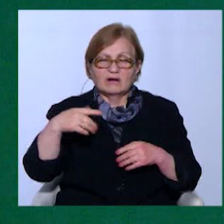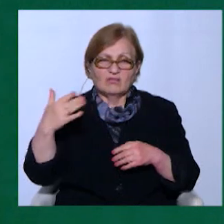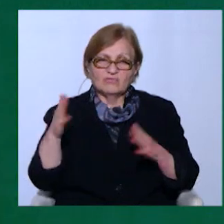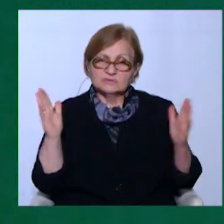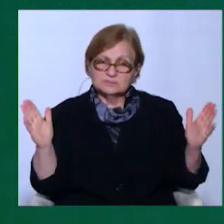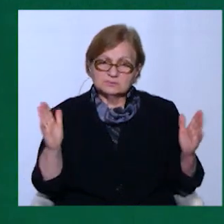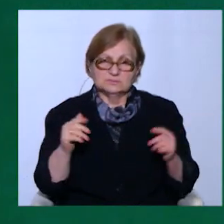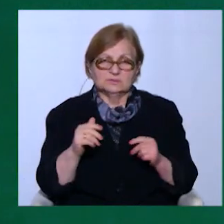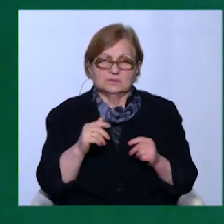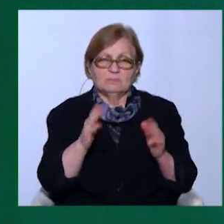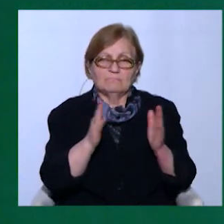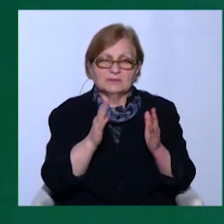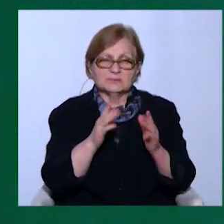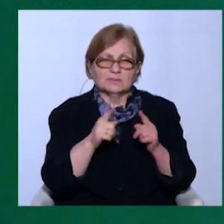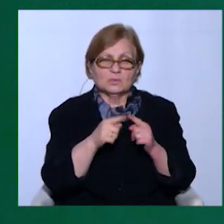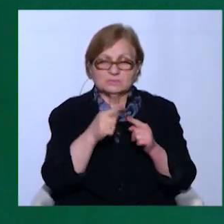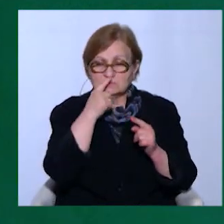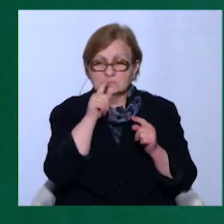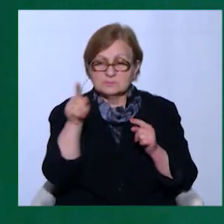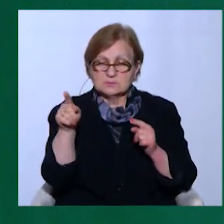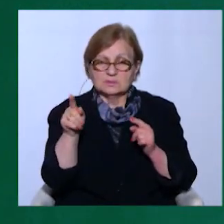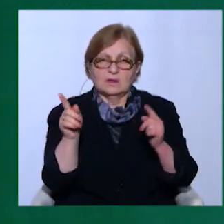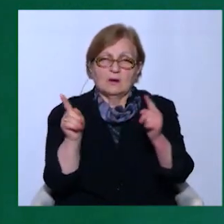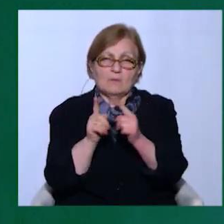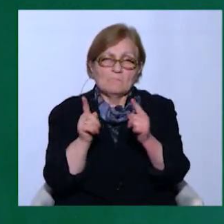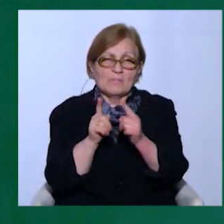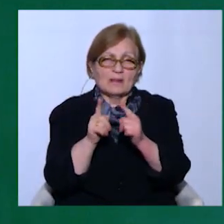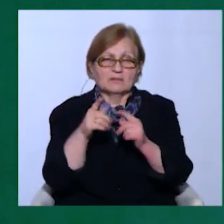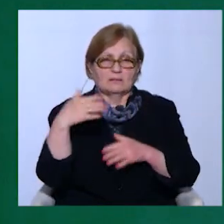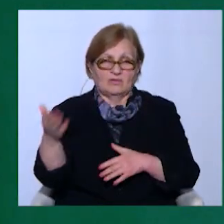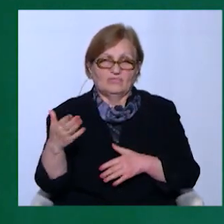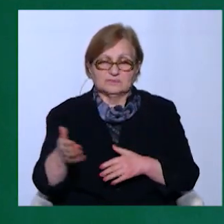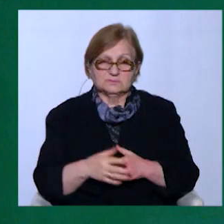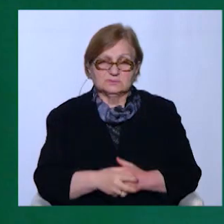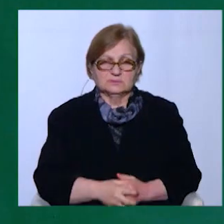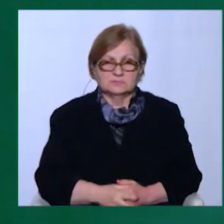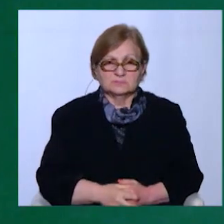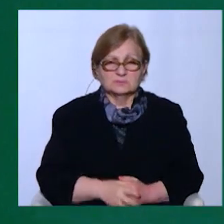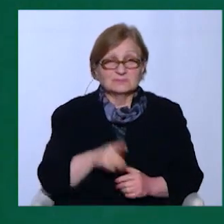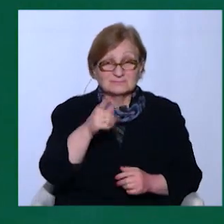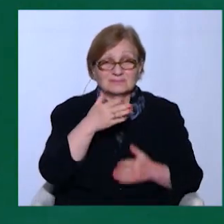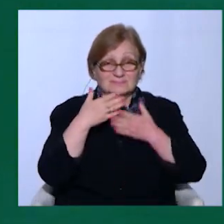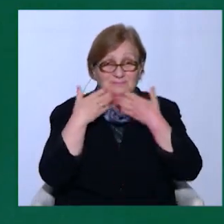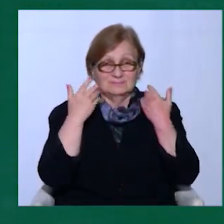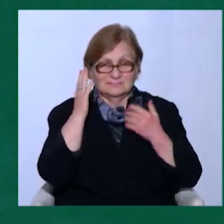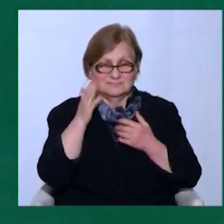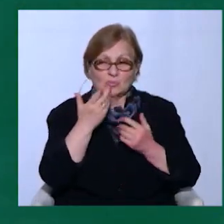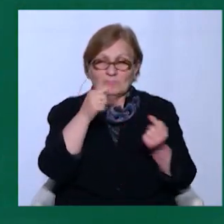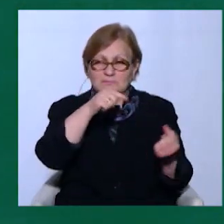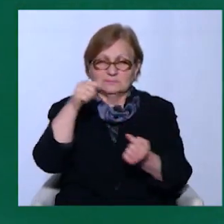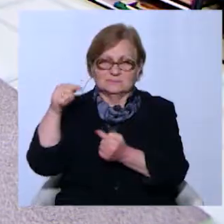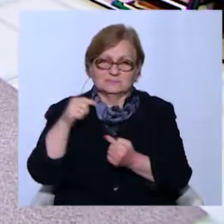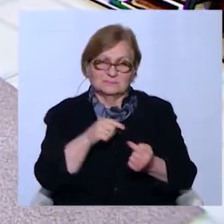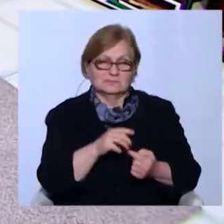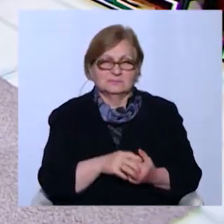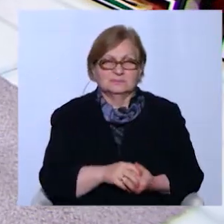პატარა კუთხის წინ, პატარა გვერდი. ანუ ესე გაგიმარტივდებათ მსგავსებაში, იდენტიფიცირება მოახდინოთ, რომლის შესაბამისია.